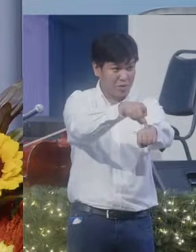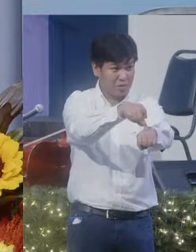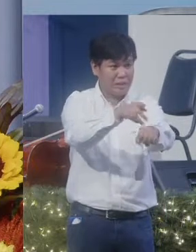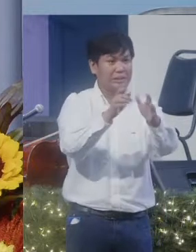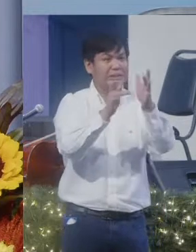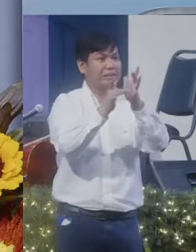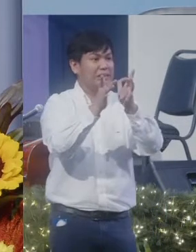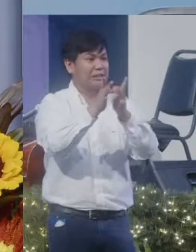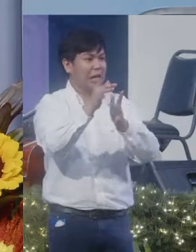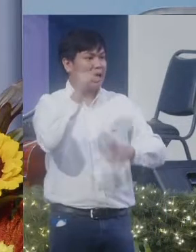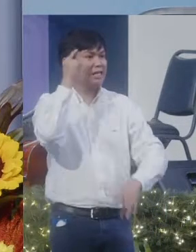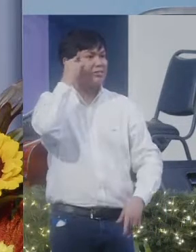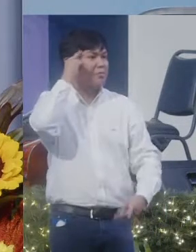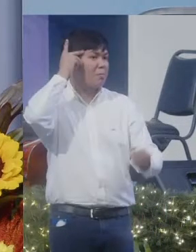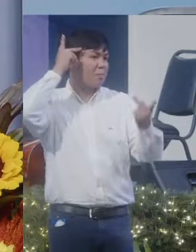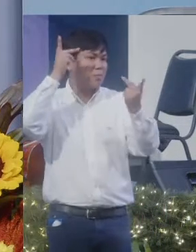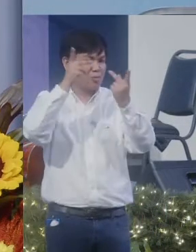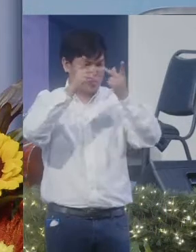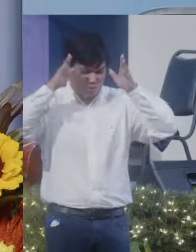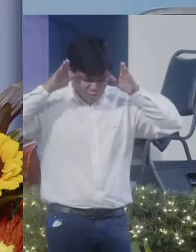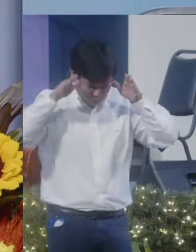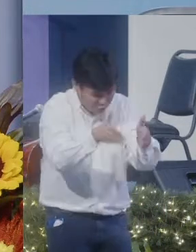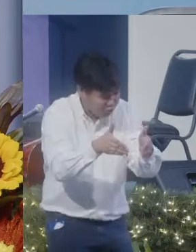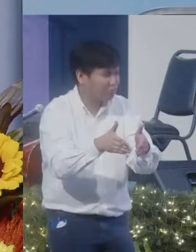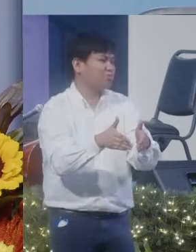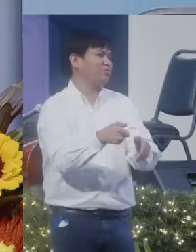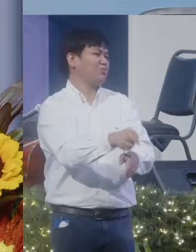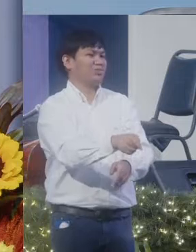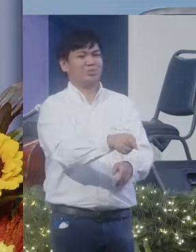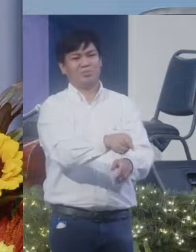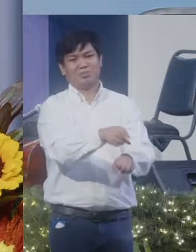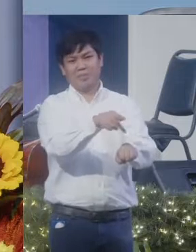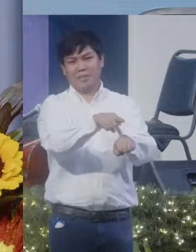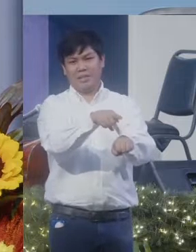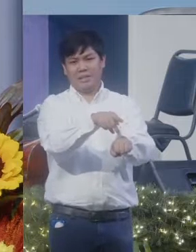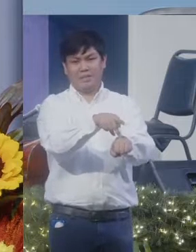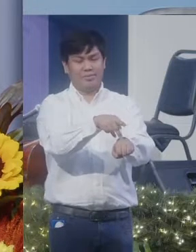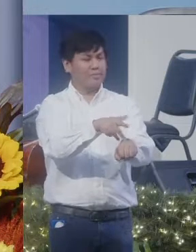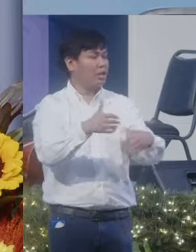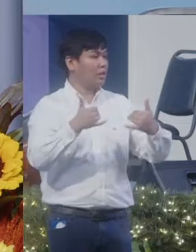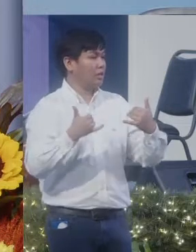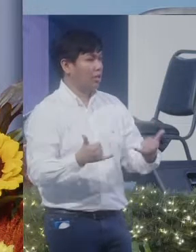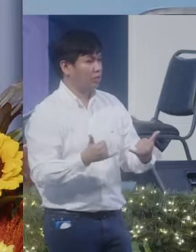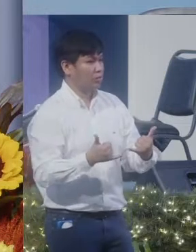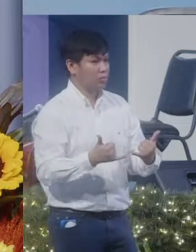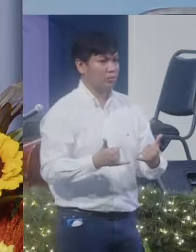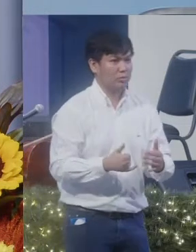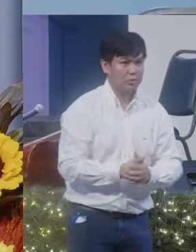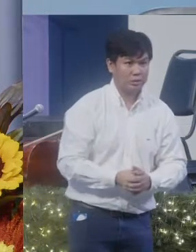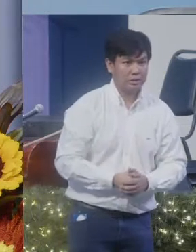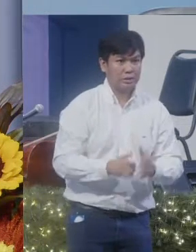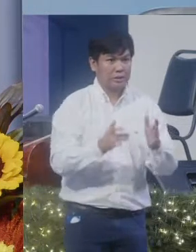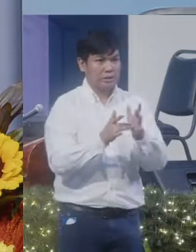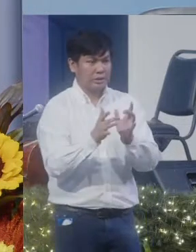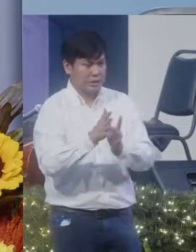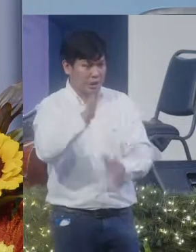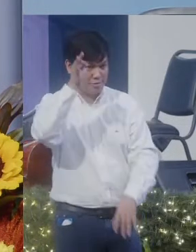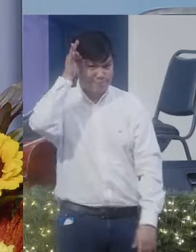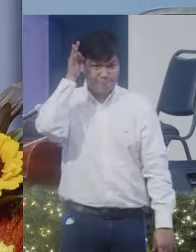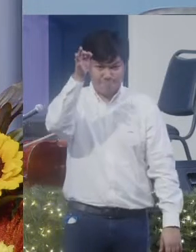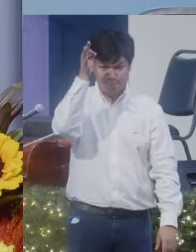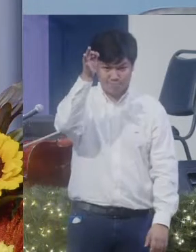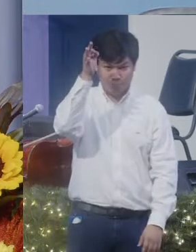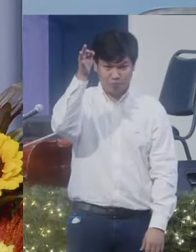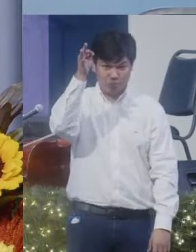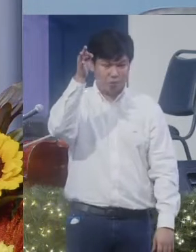upang pakinggan ang salita ng Diyos. Sa kanilang paglapit upang makinig ng salita ng Diyos, ang sabi dito,